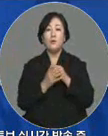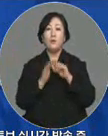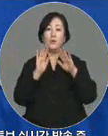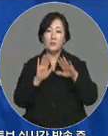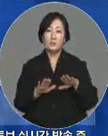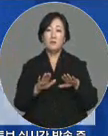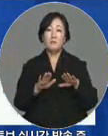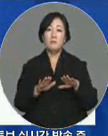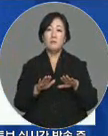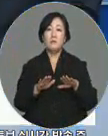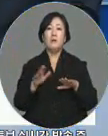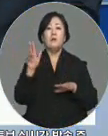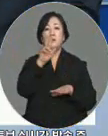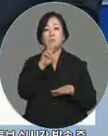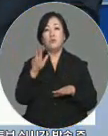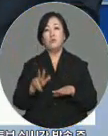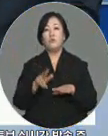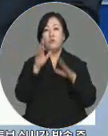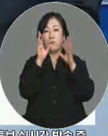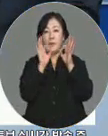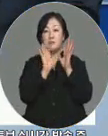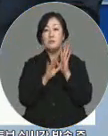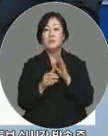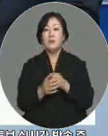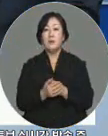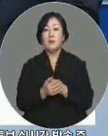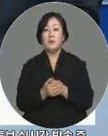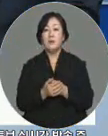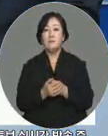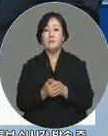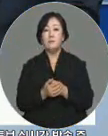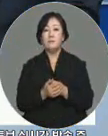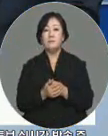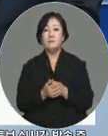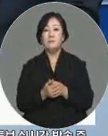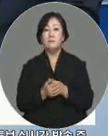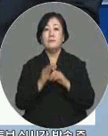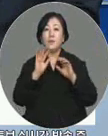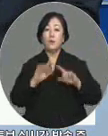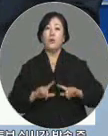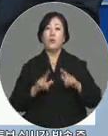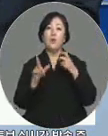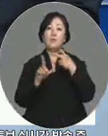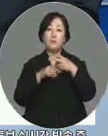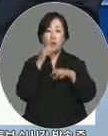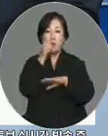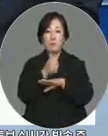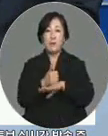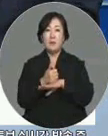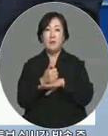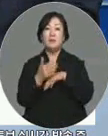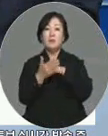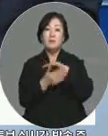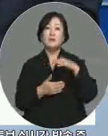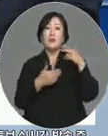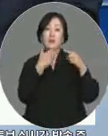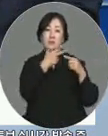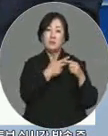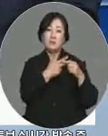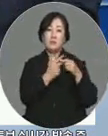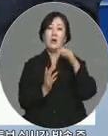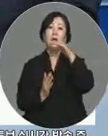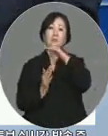이제 전국적으로 보면은 뭐 올 연말을 기준으로 했을 때 7차 유행 정점을